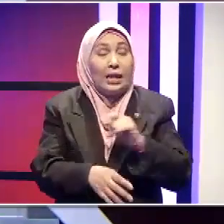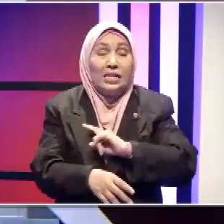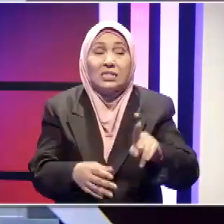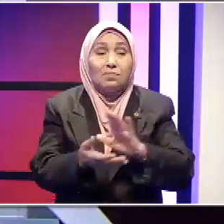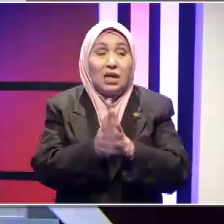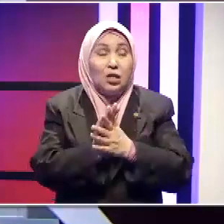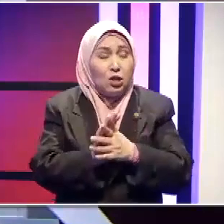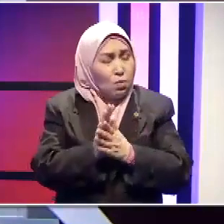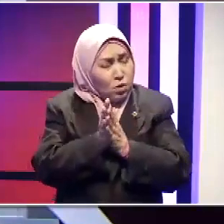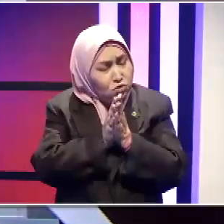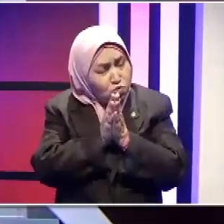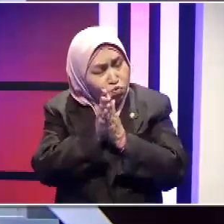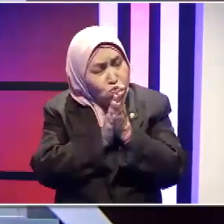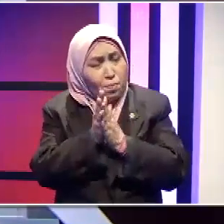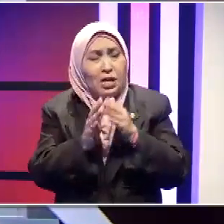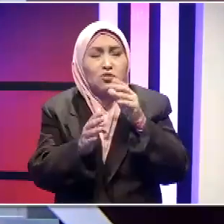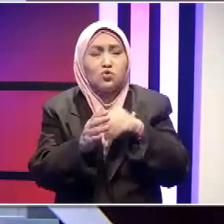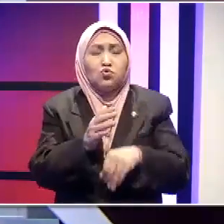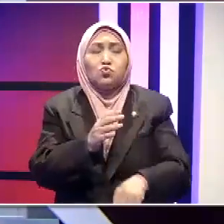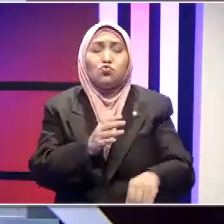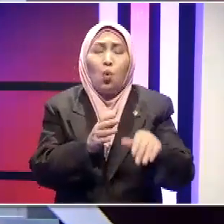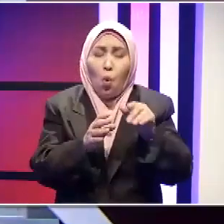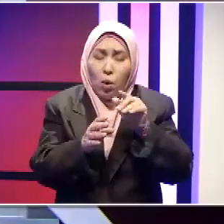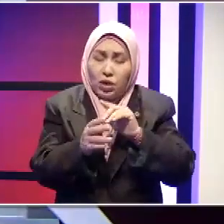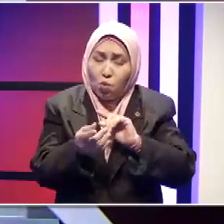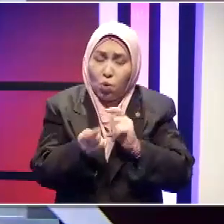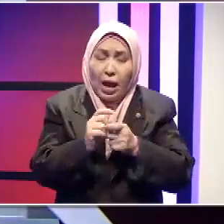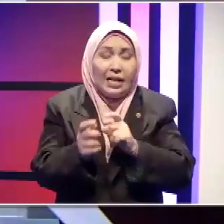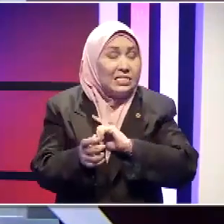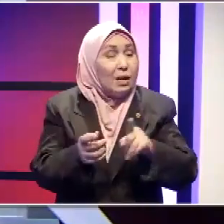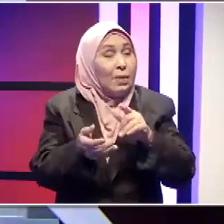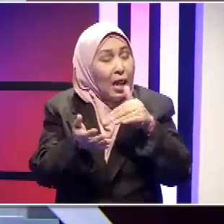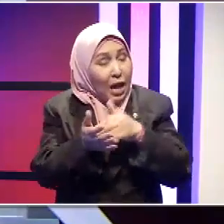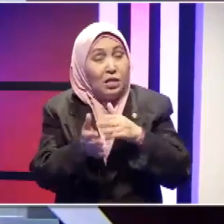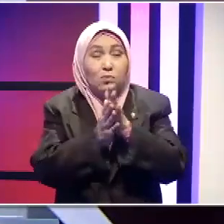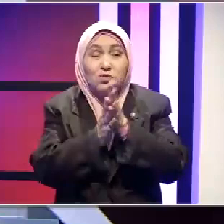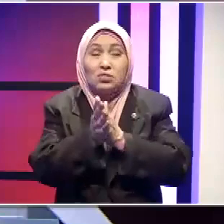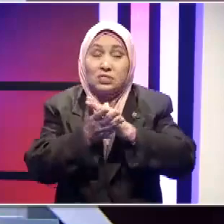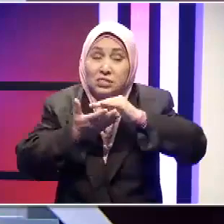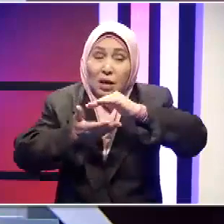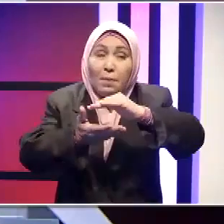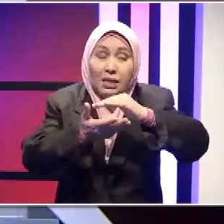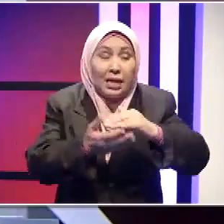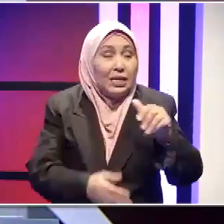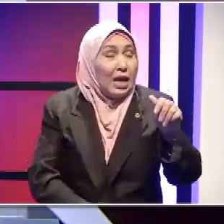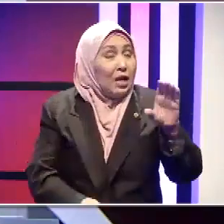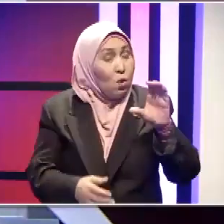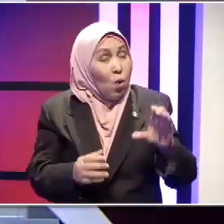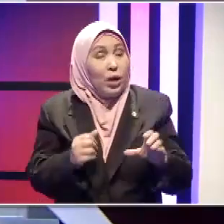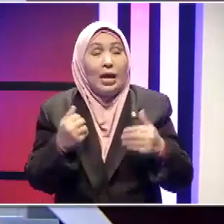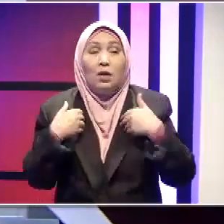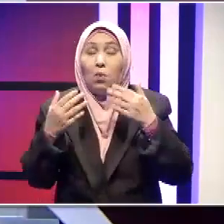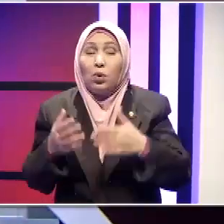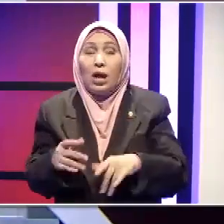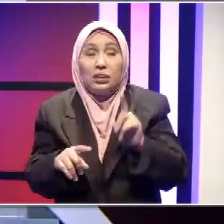bahwa dia memang bersungguh dia bisa masuk Islam dikenal bagi bersungguh-sungguh jadi nasi itunya ilang sampaikan mungkin dcg account ya kalau ada